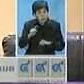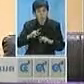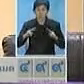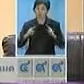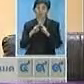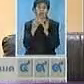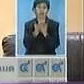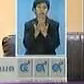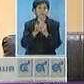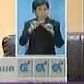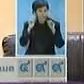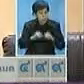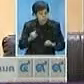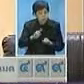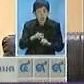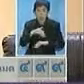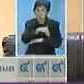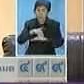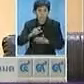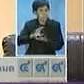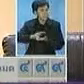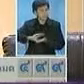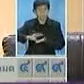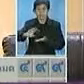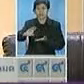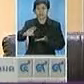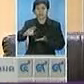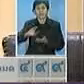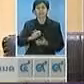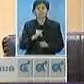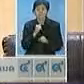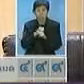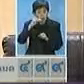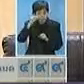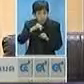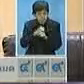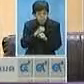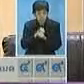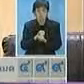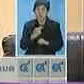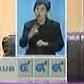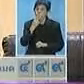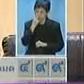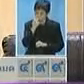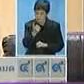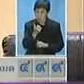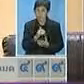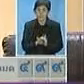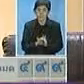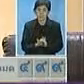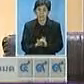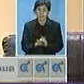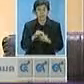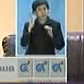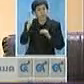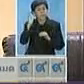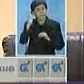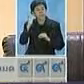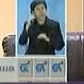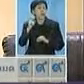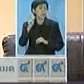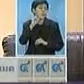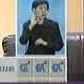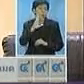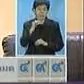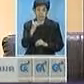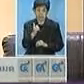งคลังเห็นด้วยอย่างไรกรมบัญชีกลางจ่ายเงินอย่างไรถ้าทุจริตท่านก็อภิปรายไม่ไว้